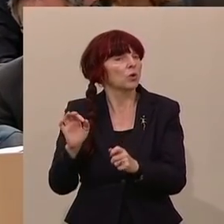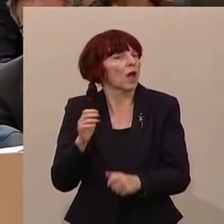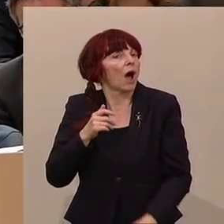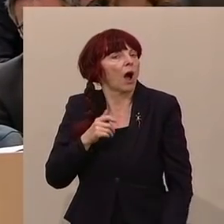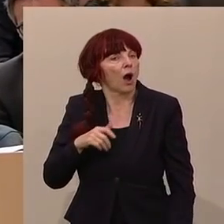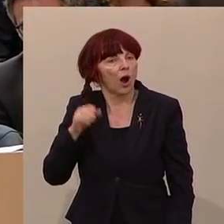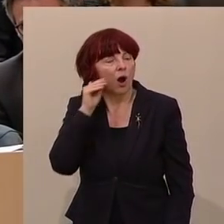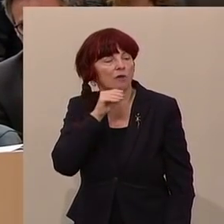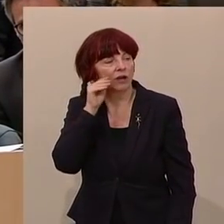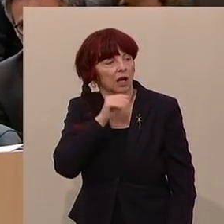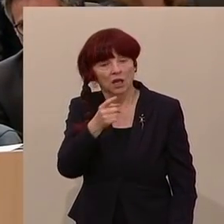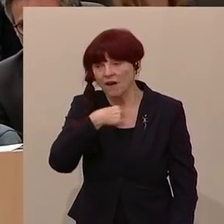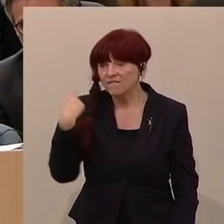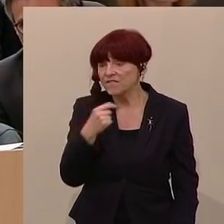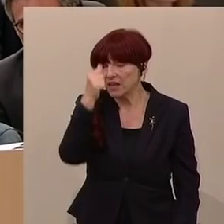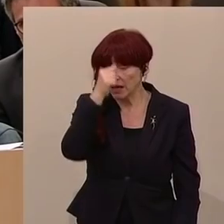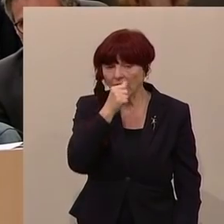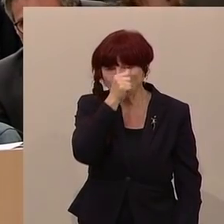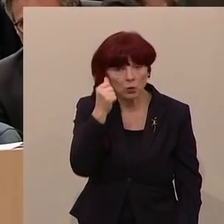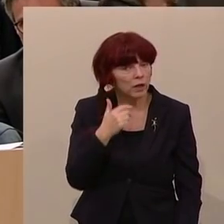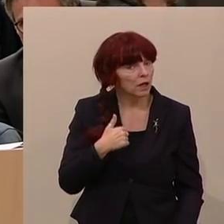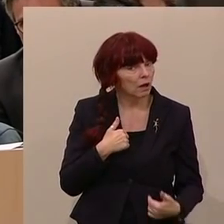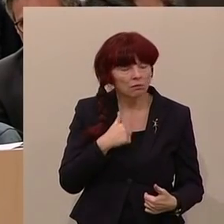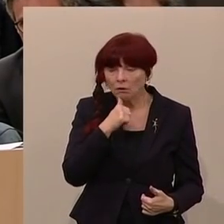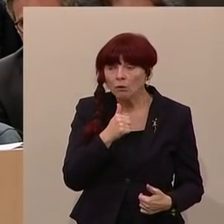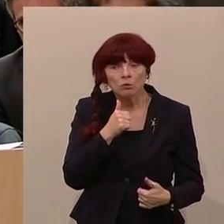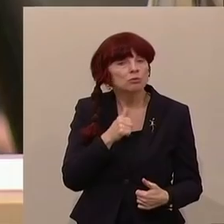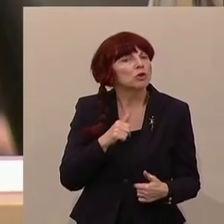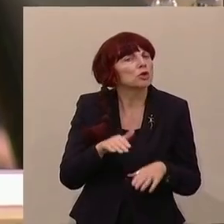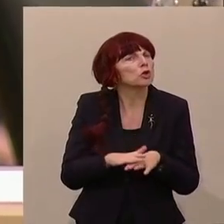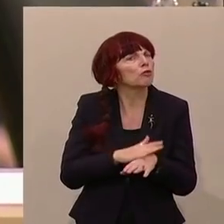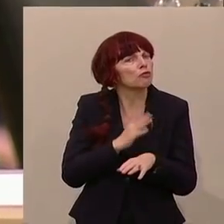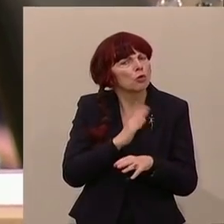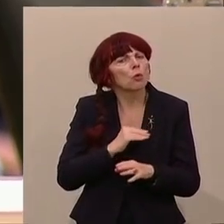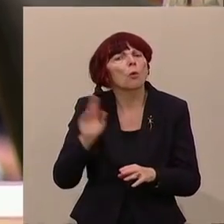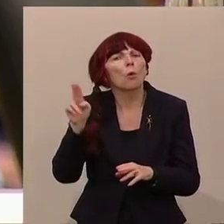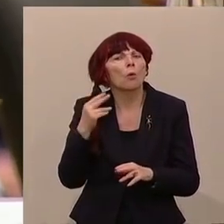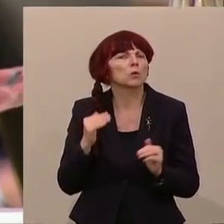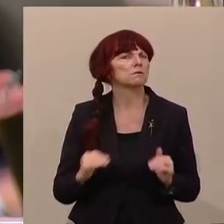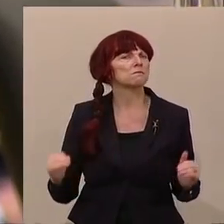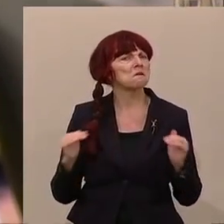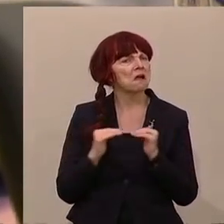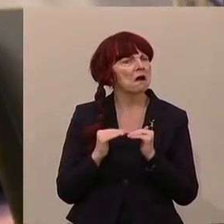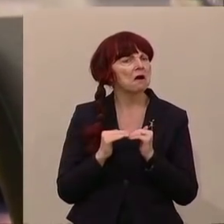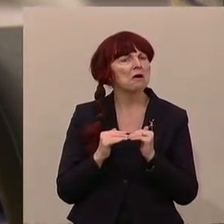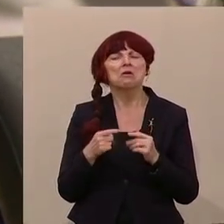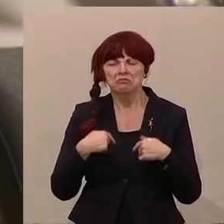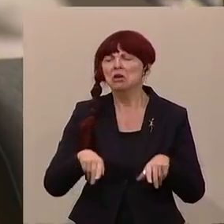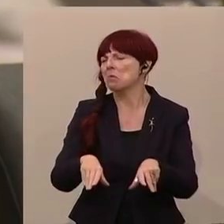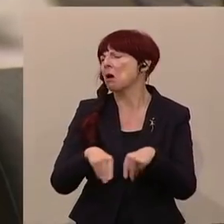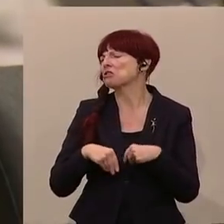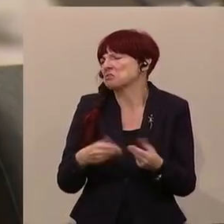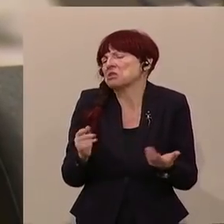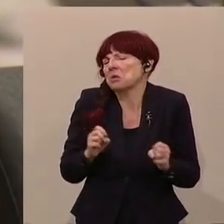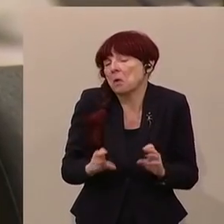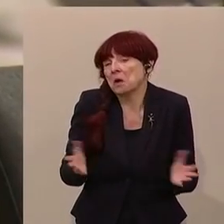hat. Wir Katholiken haben das nicht als unfair empfunden. Wir haben das so hingenommen und das war in Ordnung. Und